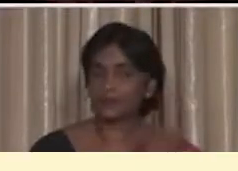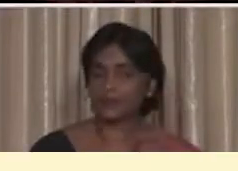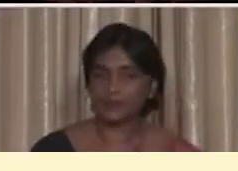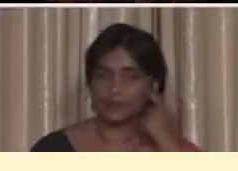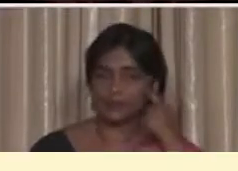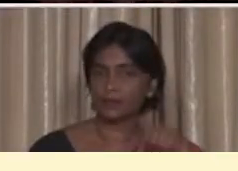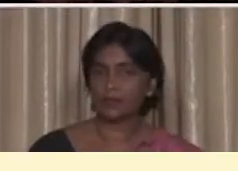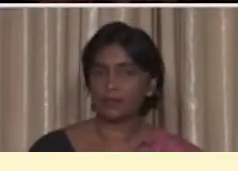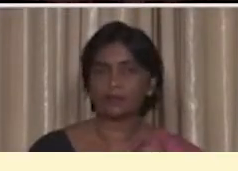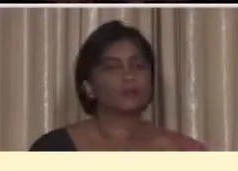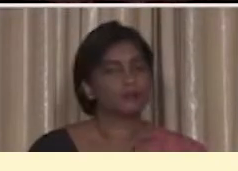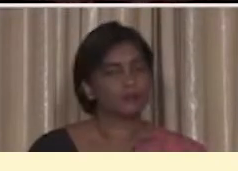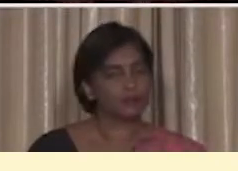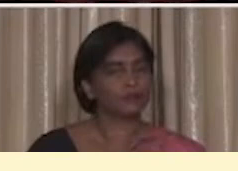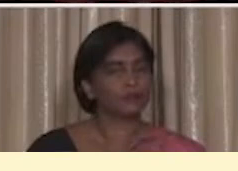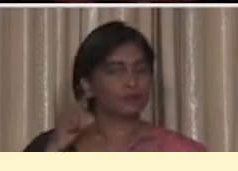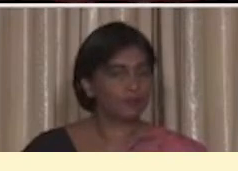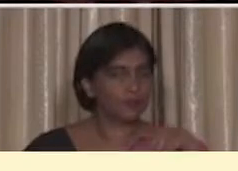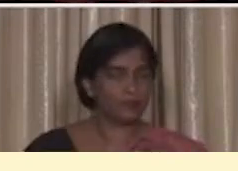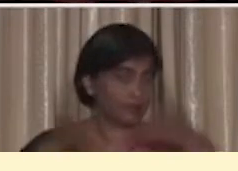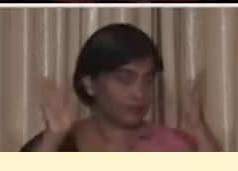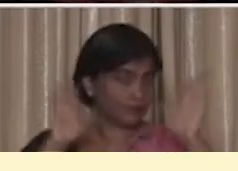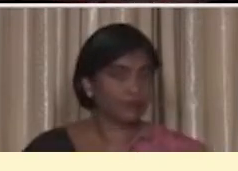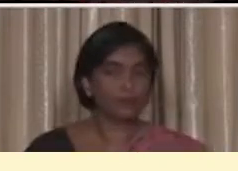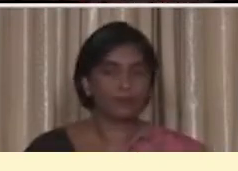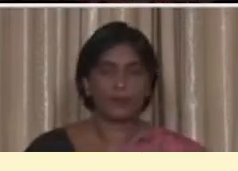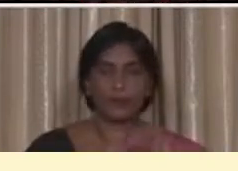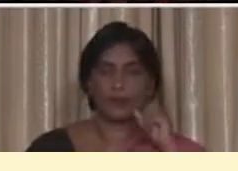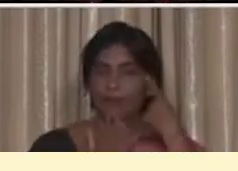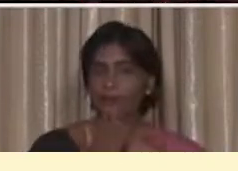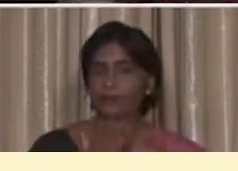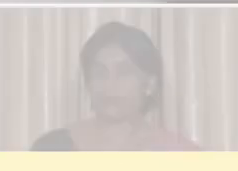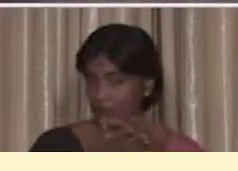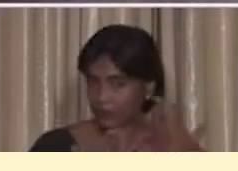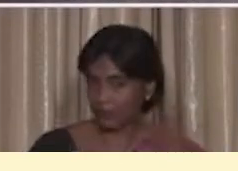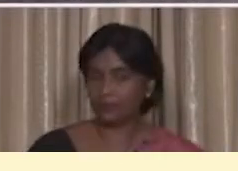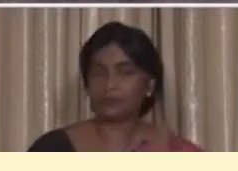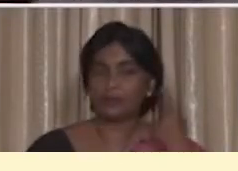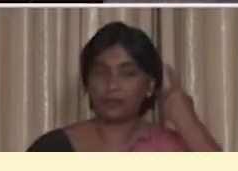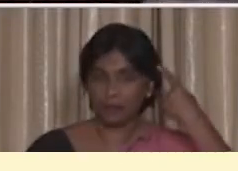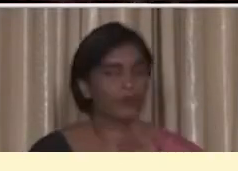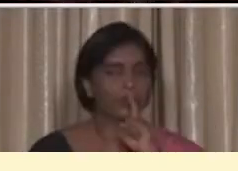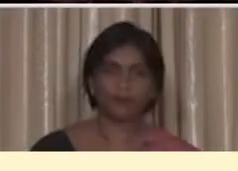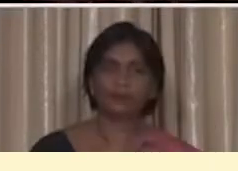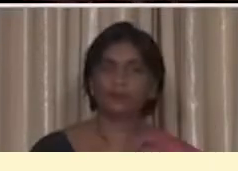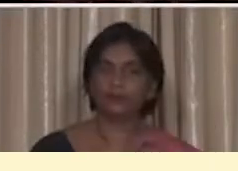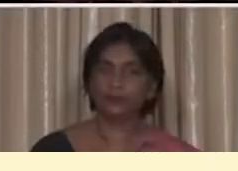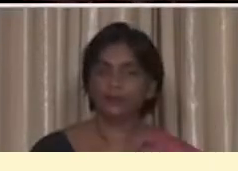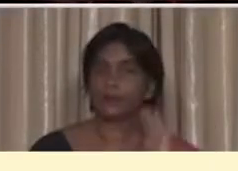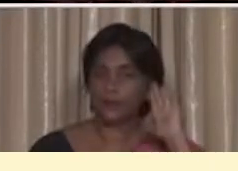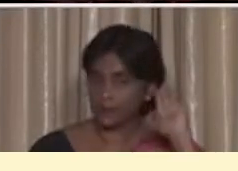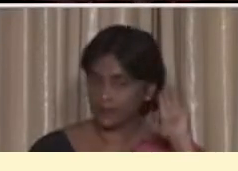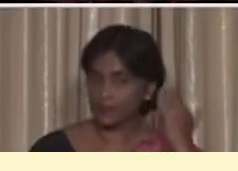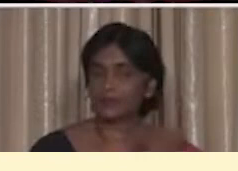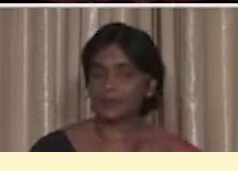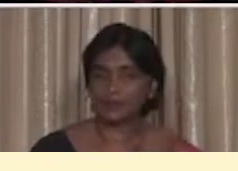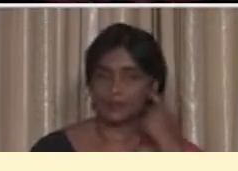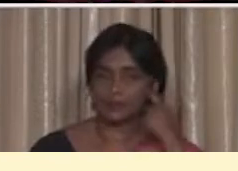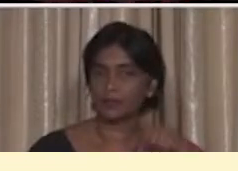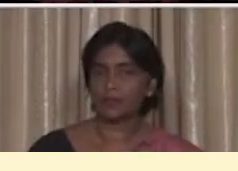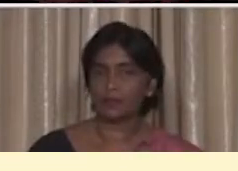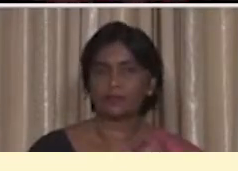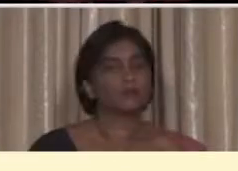தெரிவித்துள்ளார். இதற்கமைய இந்த ஆண்டு நடைபெறவுள்ள உள்ளூராட்சி சபை தேர்தலில் கொழும்பு மாநகர சபைக்கு போட்டியிடுவதற்காக நாடாளுமன்ற